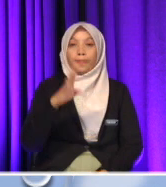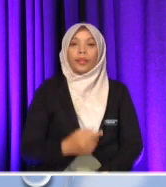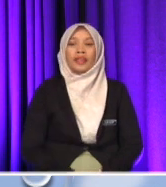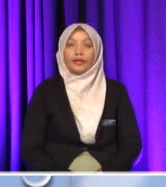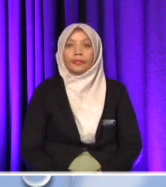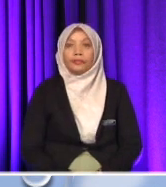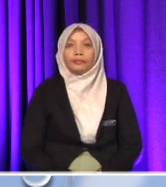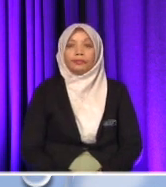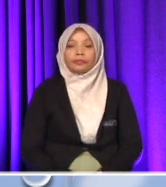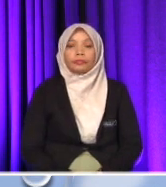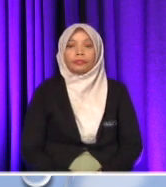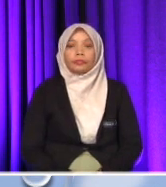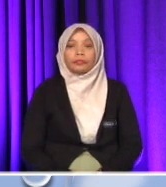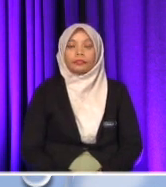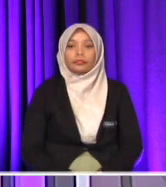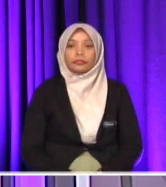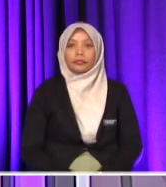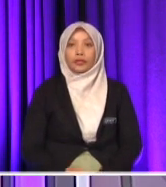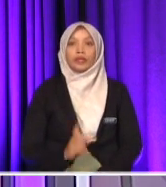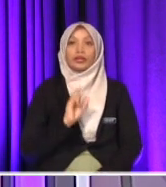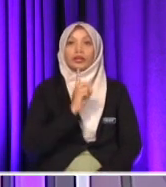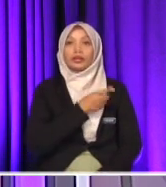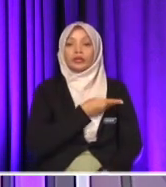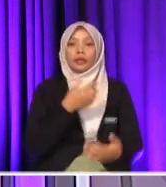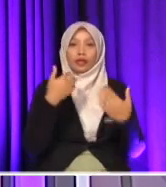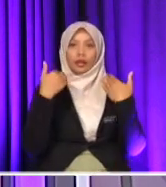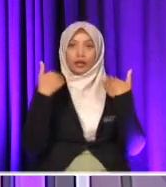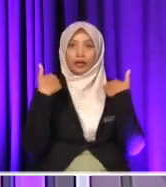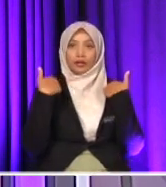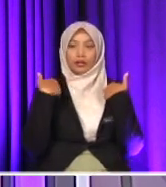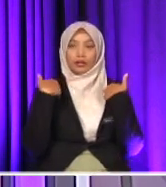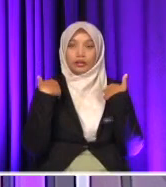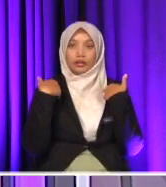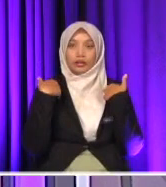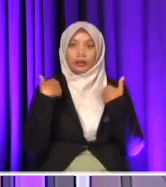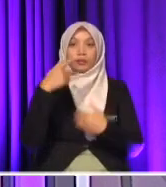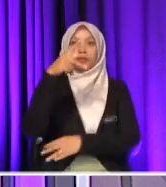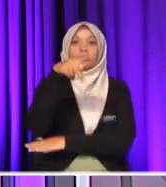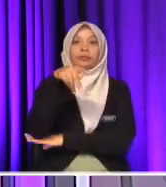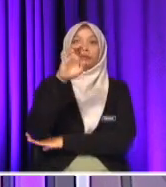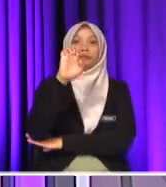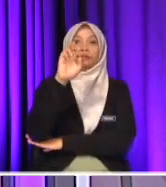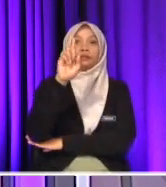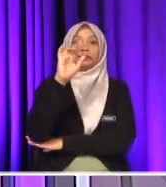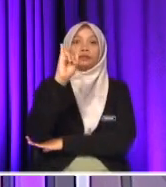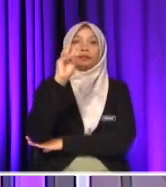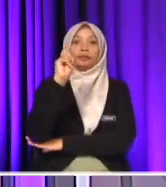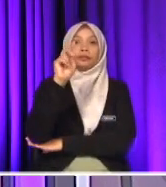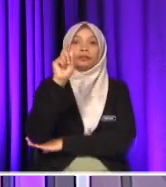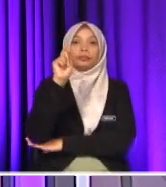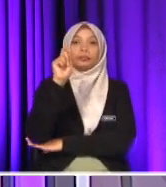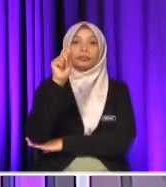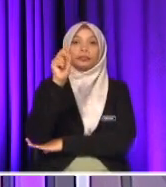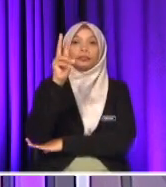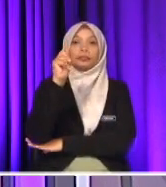komponen asasi kita ada 3 kan. Kita ada perintang. Okey, yang mana perintang ni pelajar ni dah belajar dalam litar AT tadi, litar arus terus.